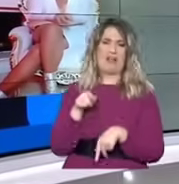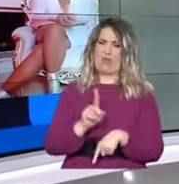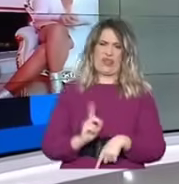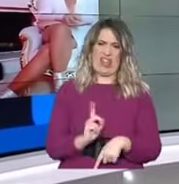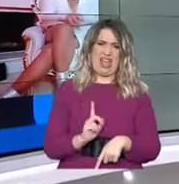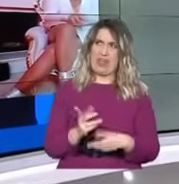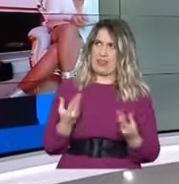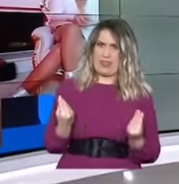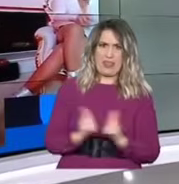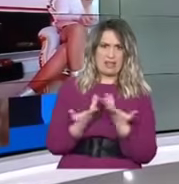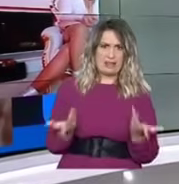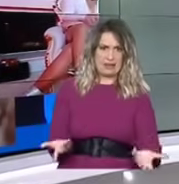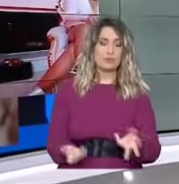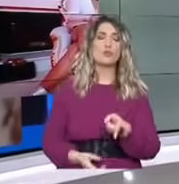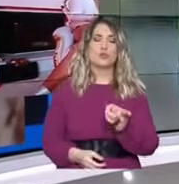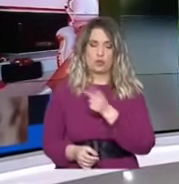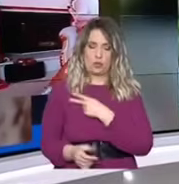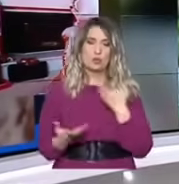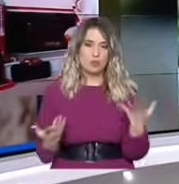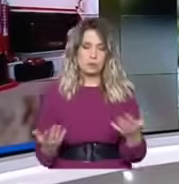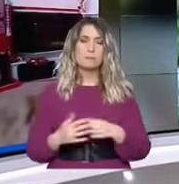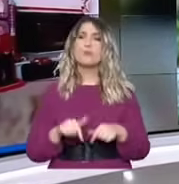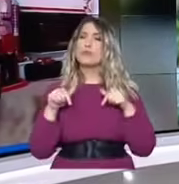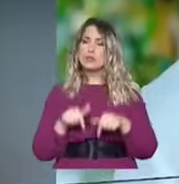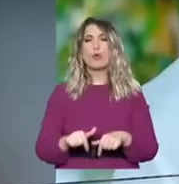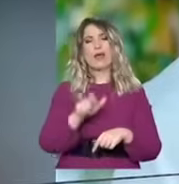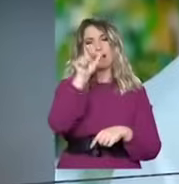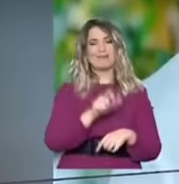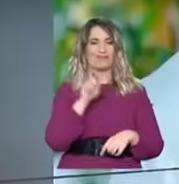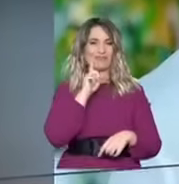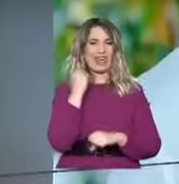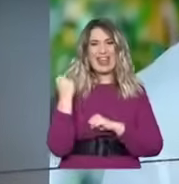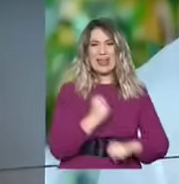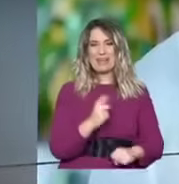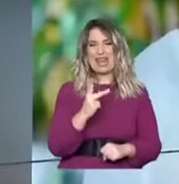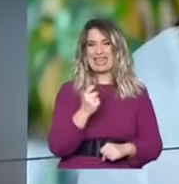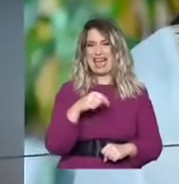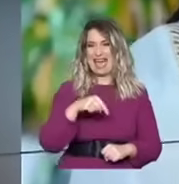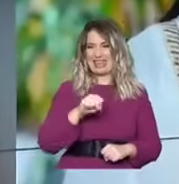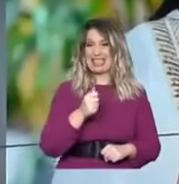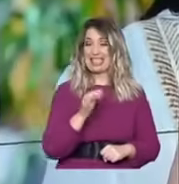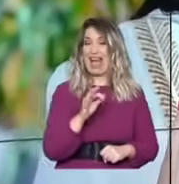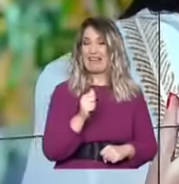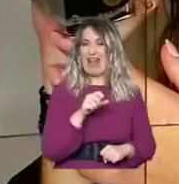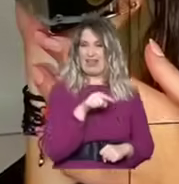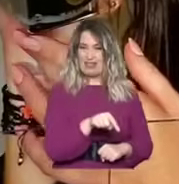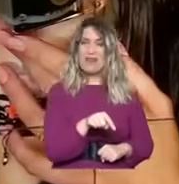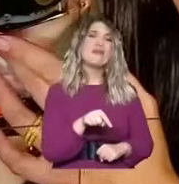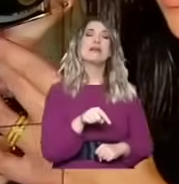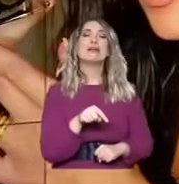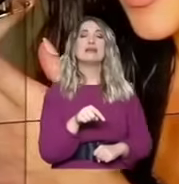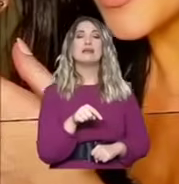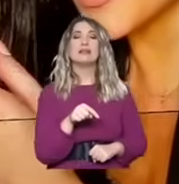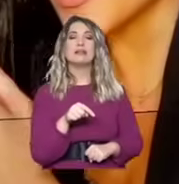σημείο ιδιαίτερο. Να πούμε ότι σύμφωνα με καταθέσεις της πλευράς κυρίας Κατσαβάδου, συγκεκριμένος νεαρός φρόντιζε το σπίτι, έμενε εκ περιτροπής σε αυτήν, δεν είχε